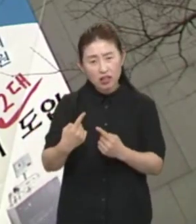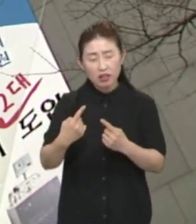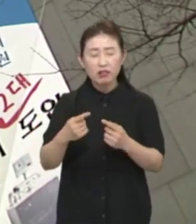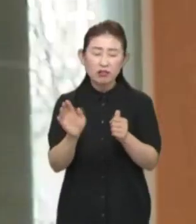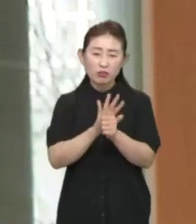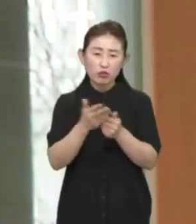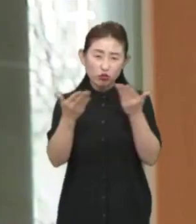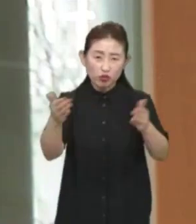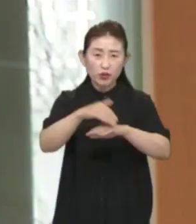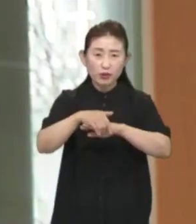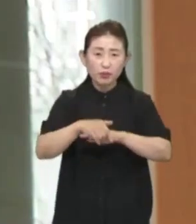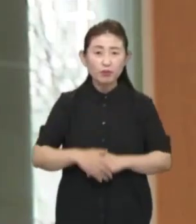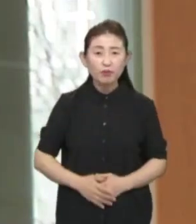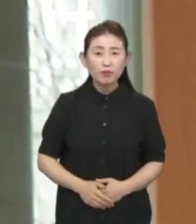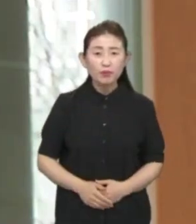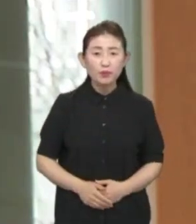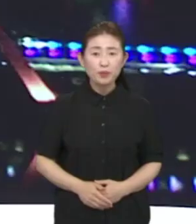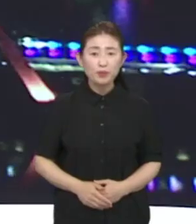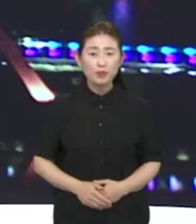지원을 추진합니다.